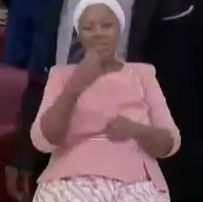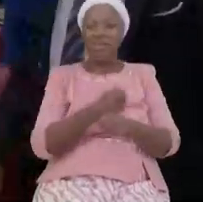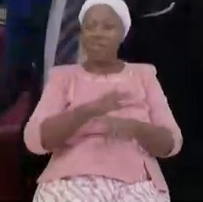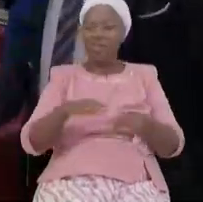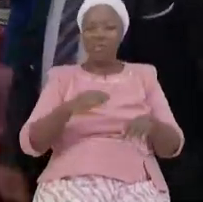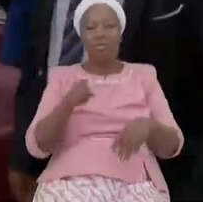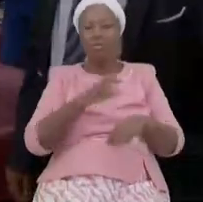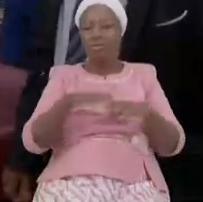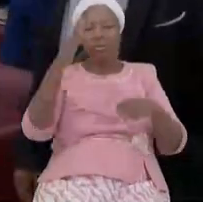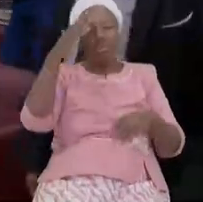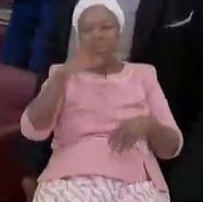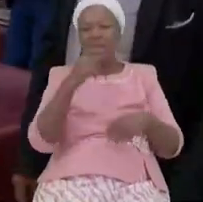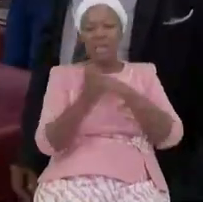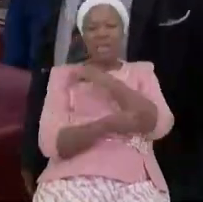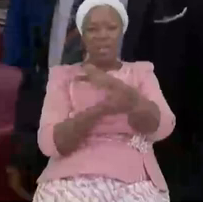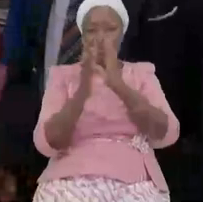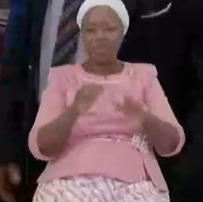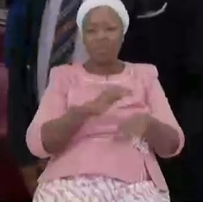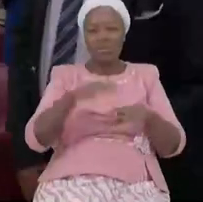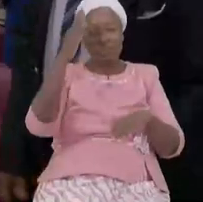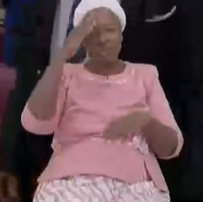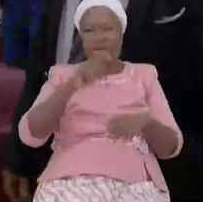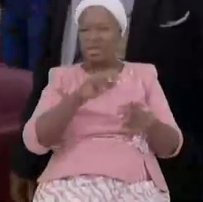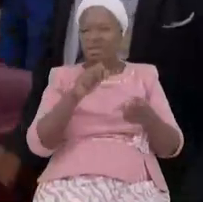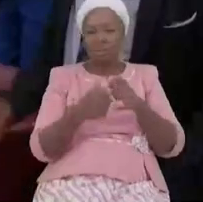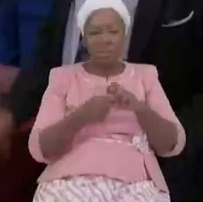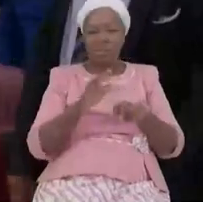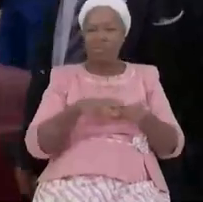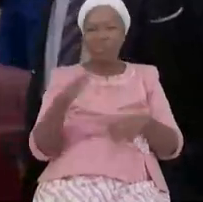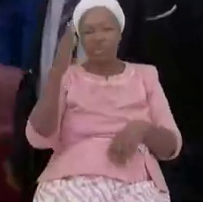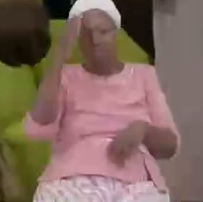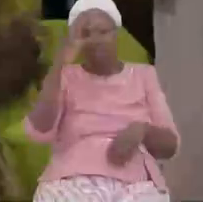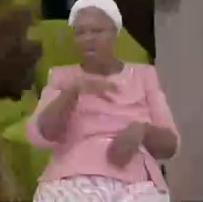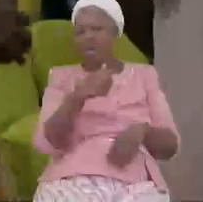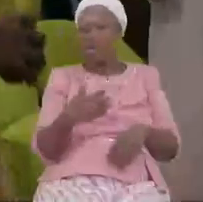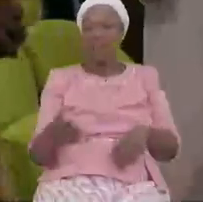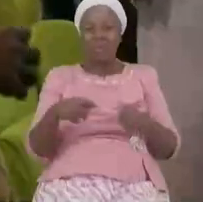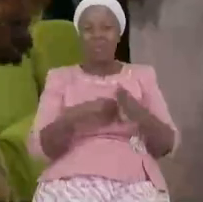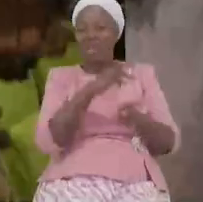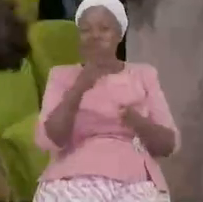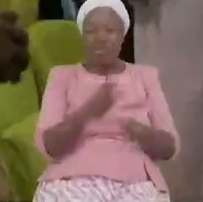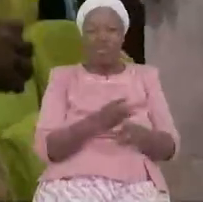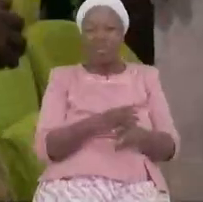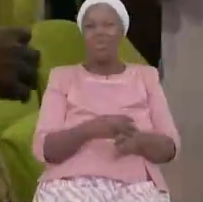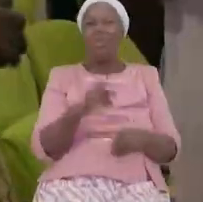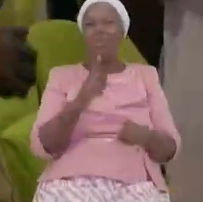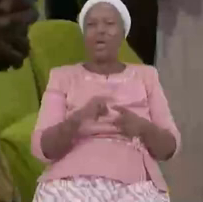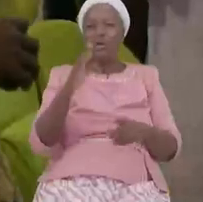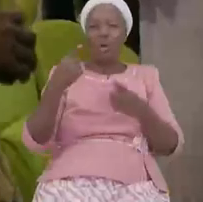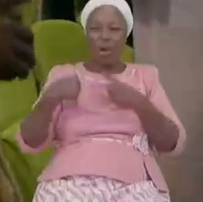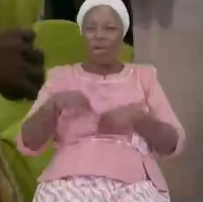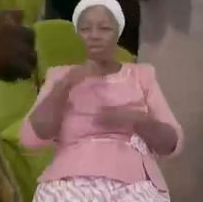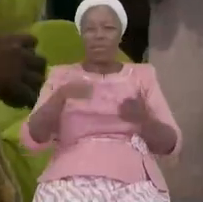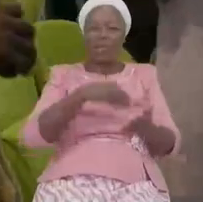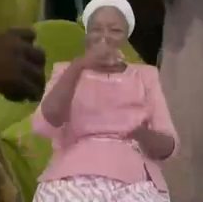pas un tentateur, tu ne regarderas plus des choses mondaines. Ton cœur est centré